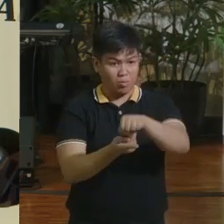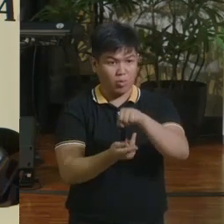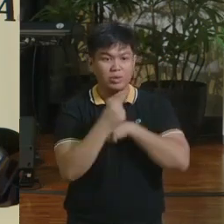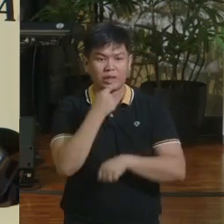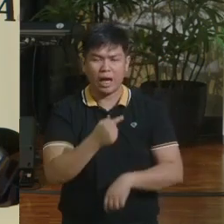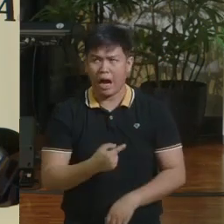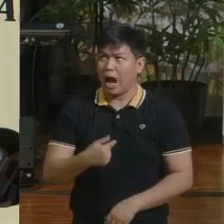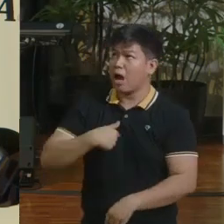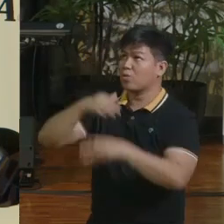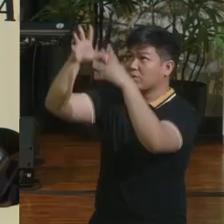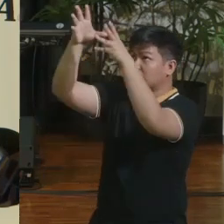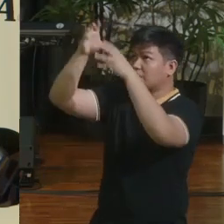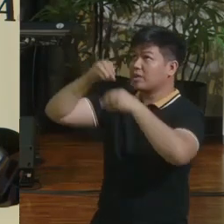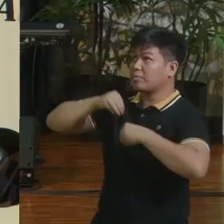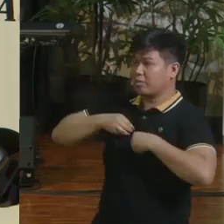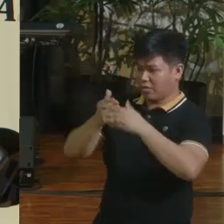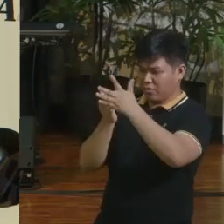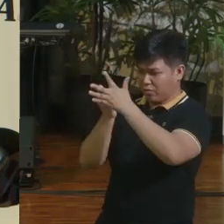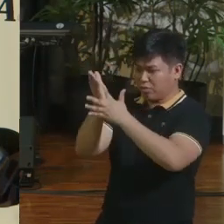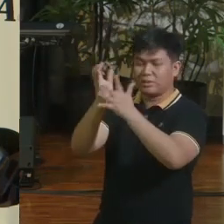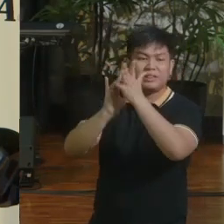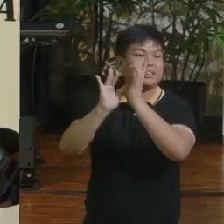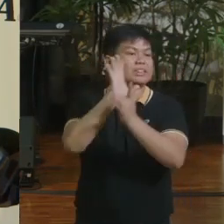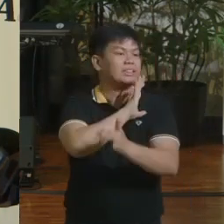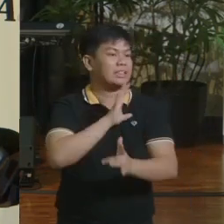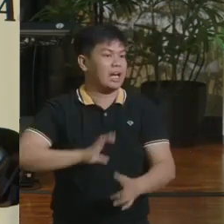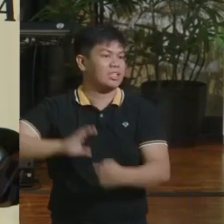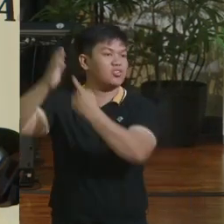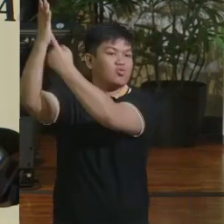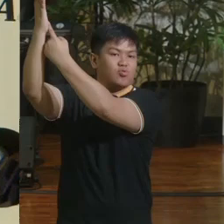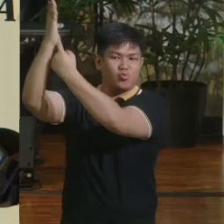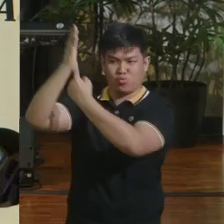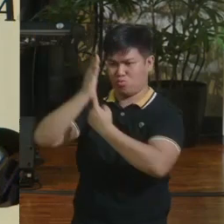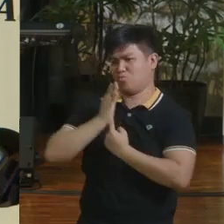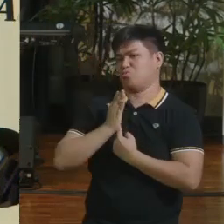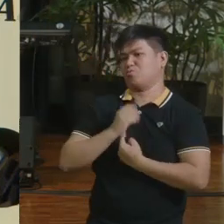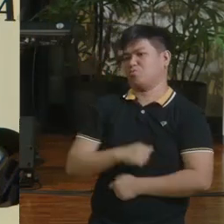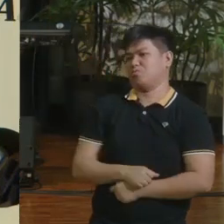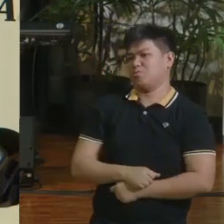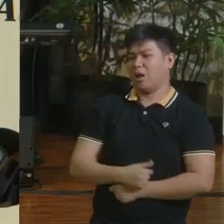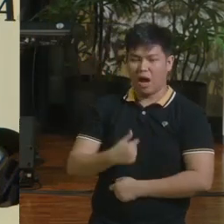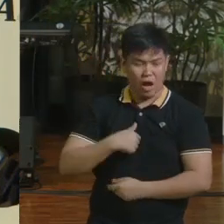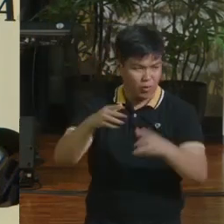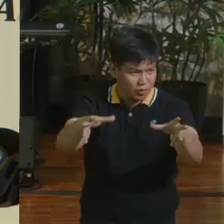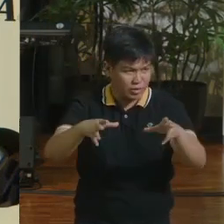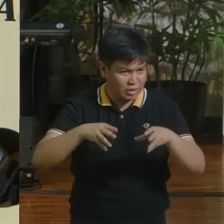Jesus Christ. Pwede pong meaning nun, I received it through